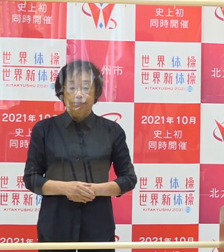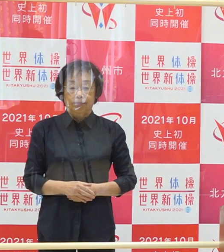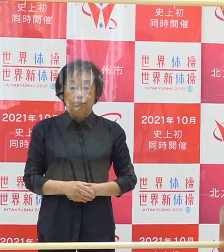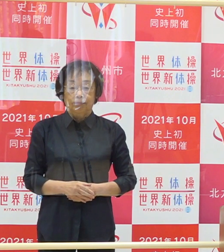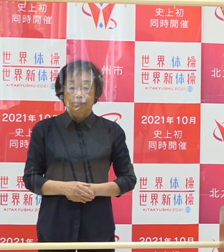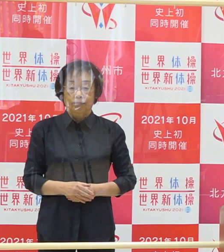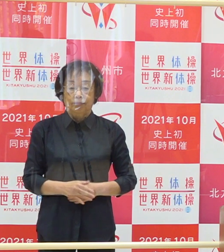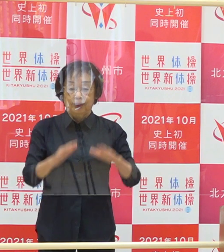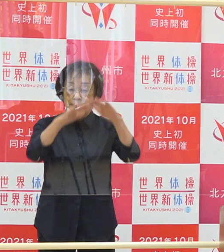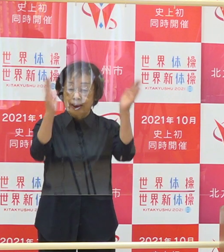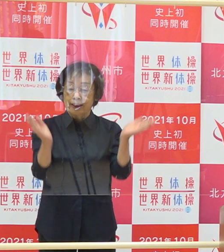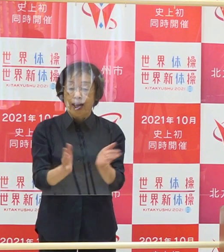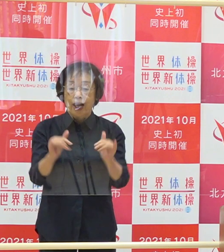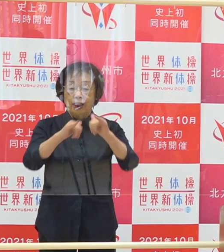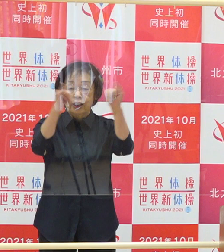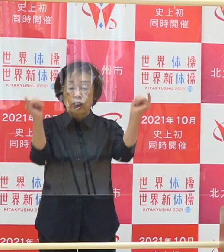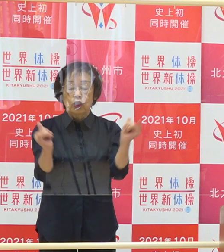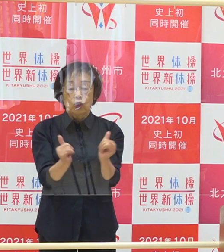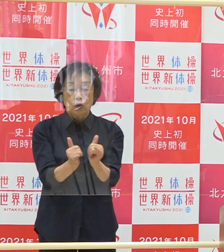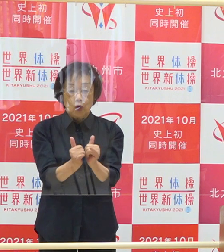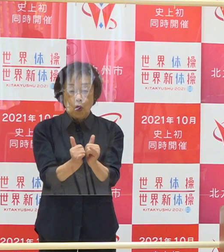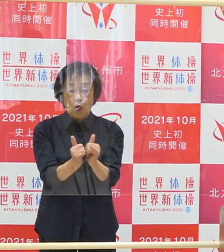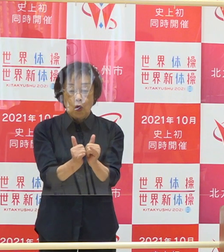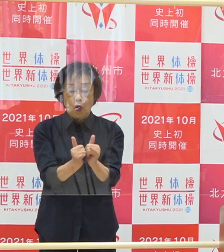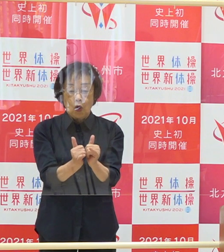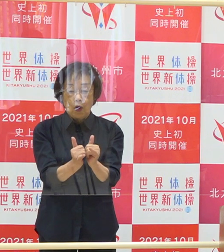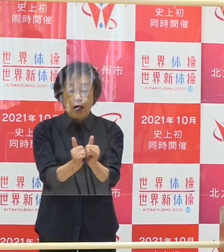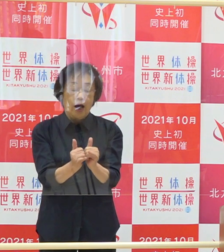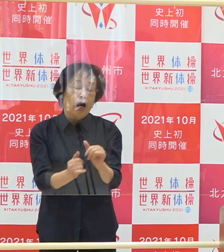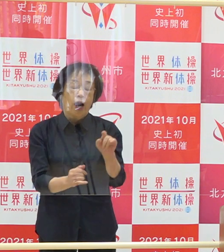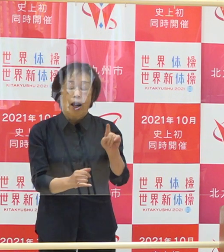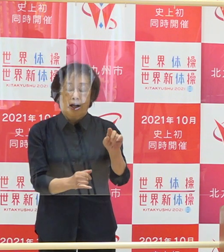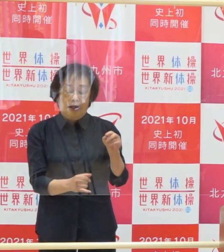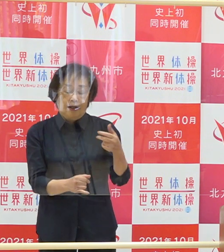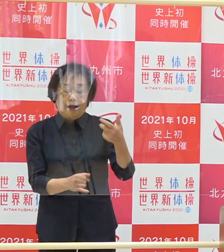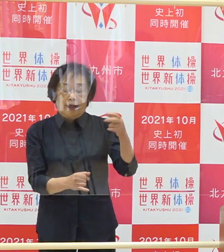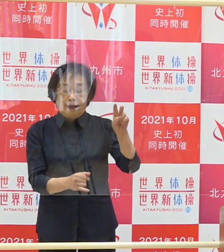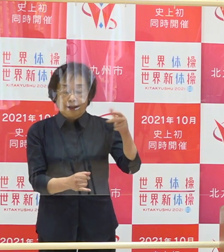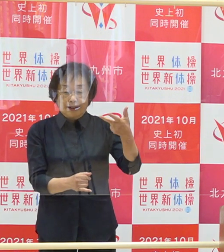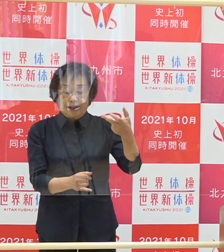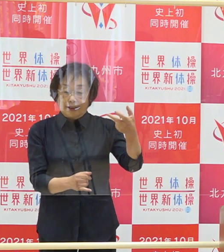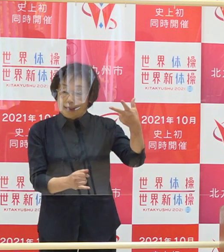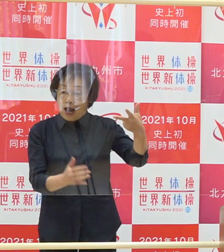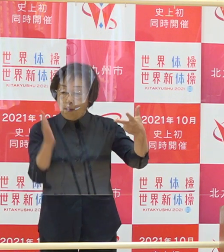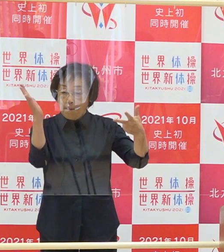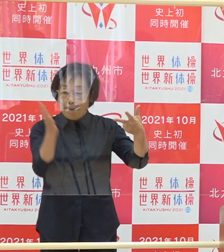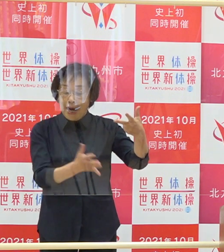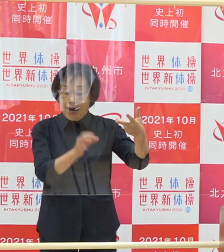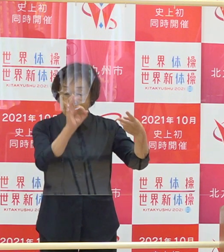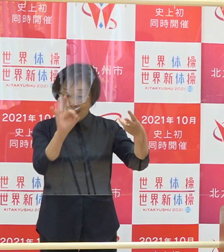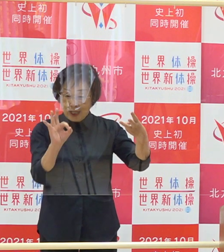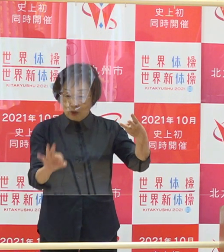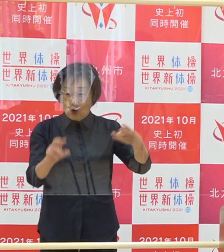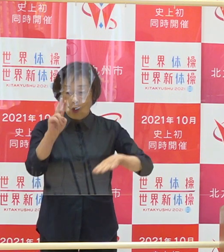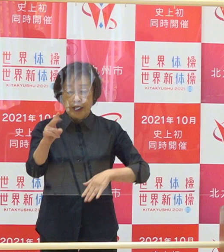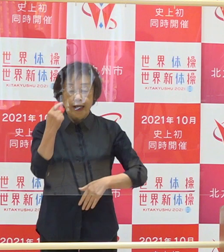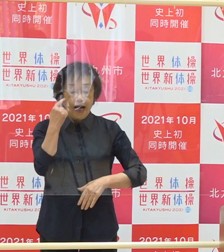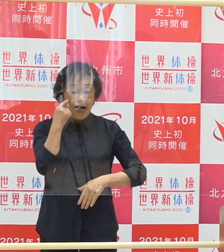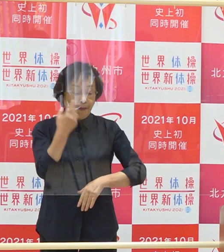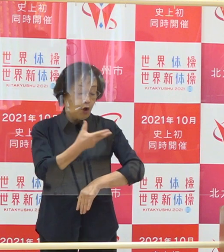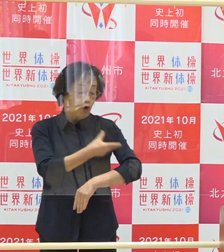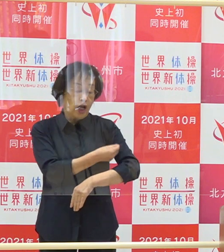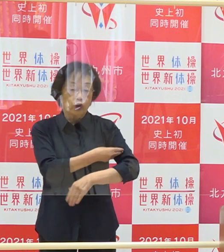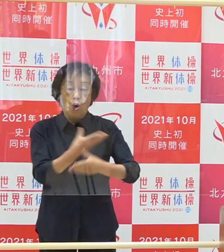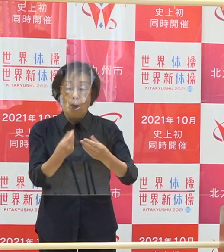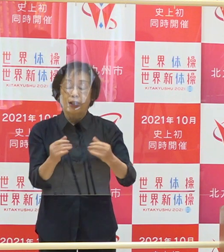全人口の割合では約 73% となります。次に2回接種を完了した